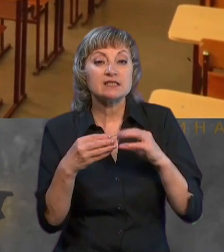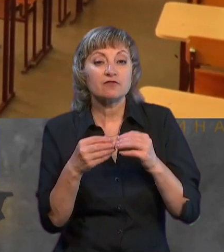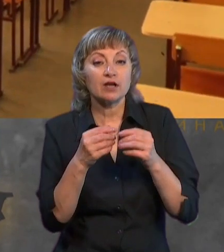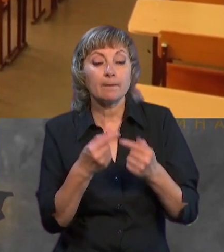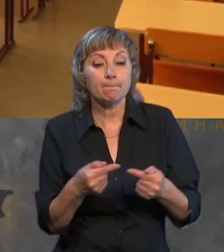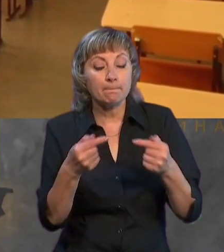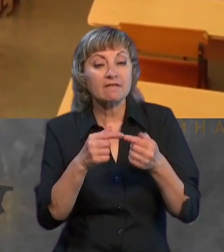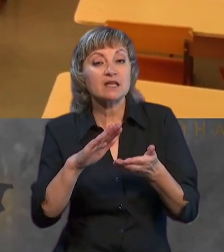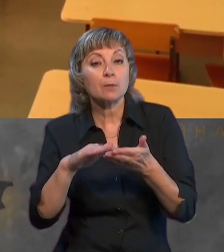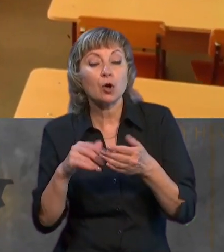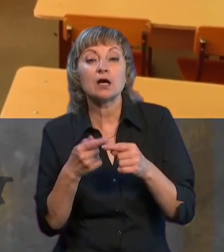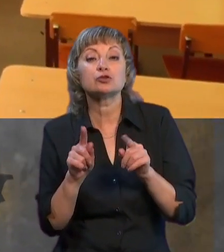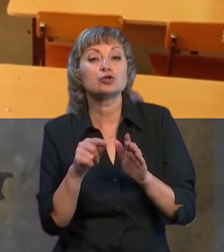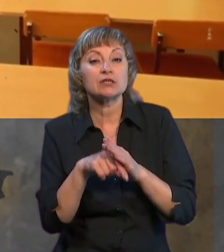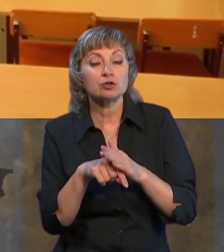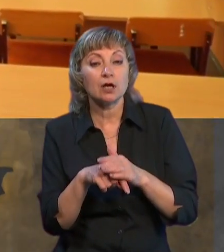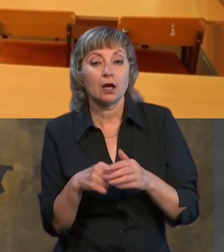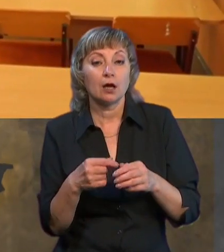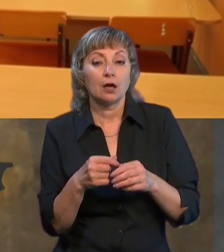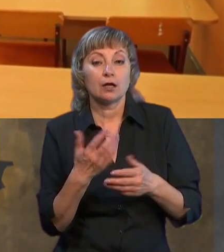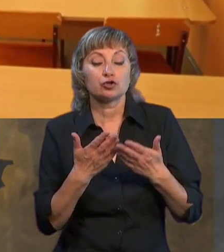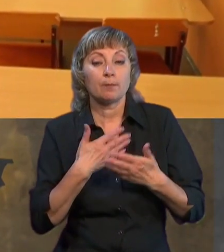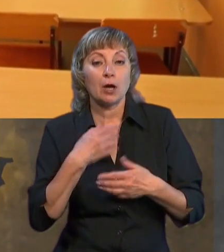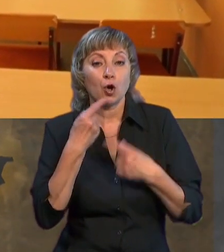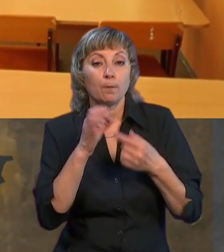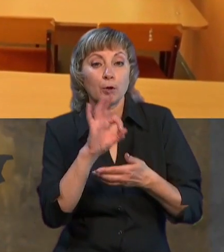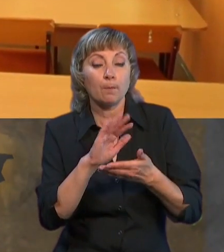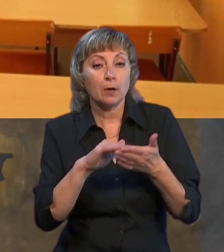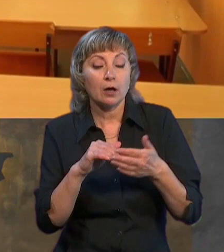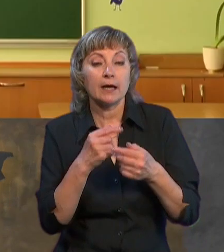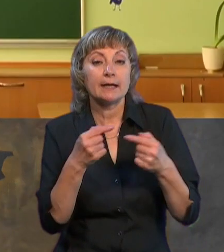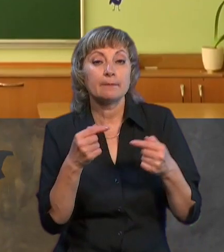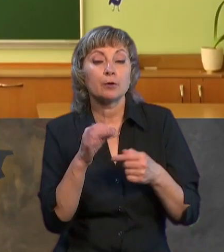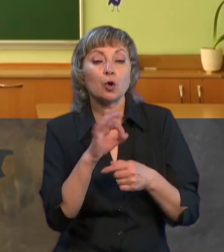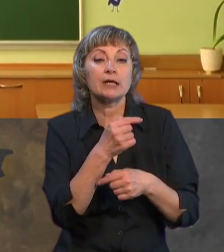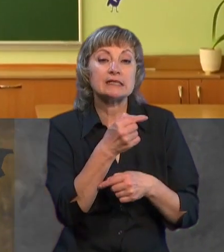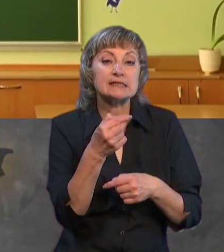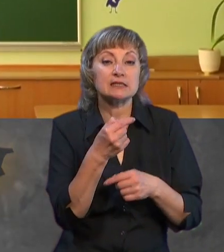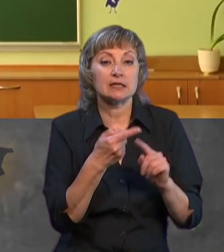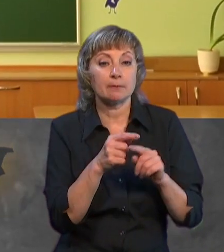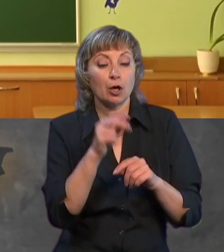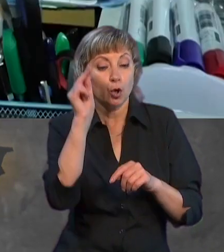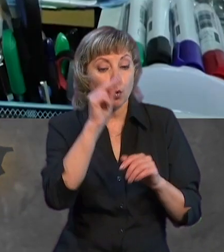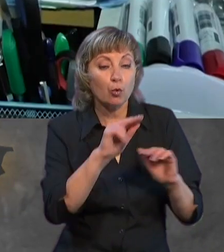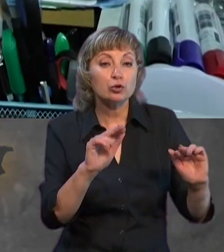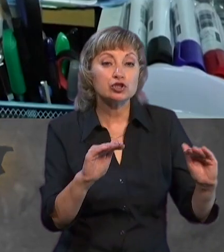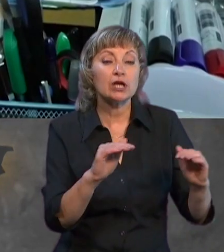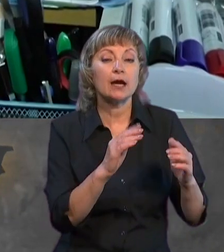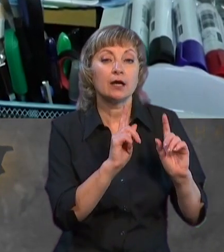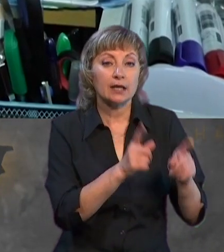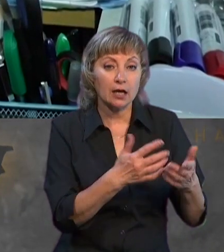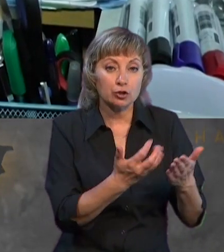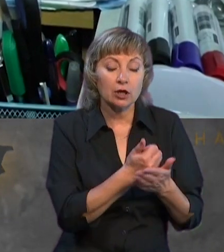це означає прогалина? Це означає, якщо ми говоримо про прогалини, мова йде про різницю між тим, що учні реально досягли, і тим, що мали би